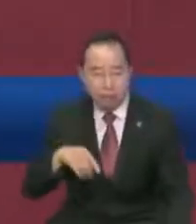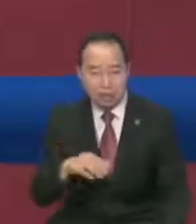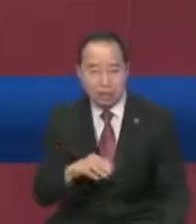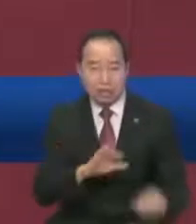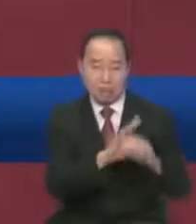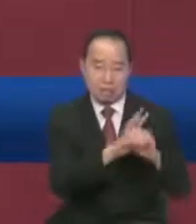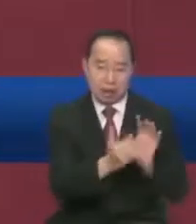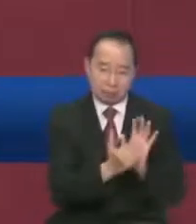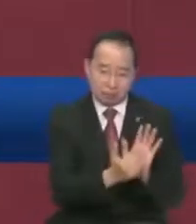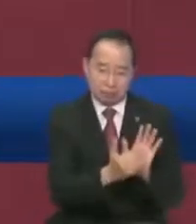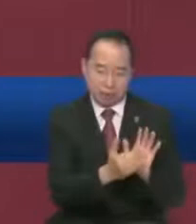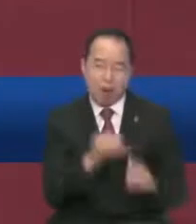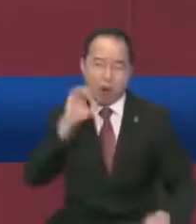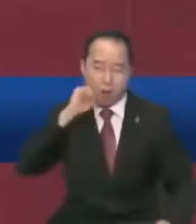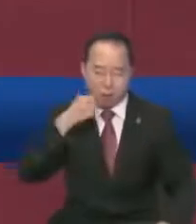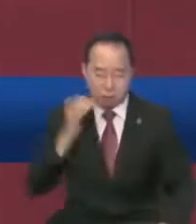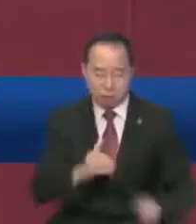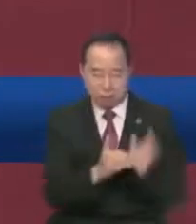힘들었지만 훌륭했습니다.